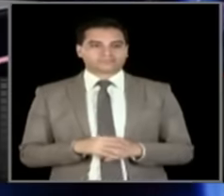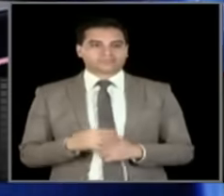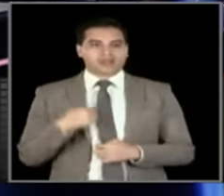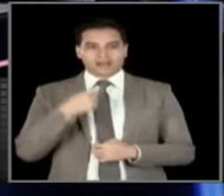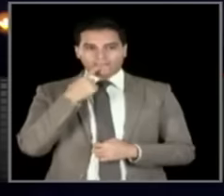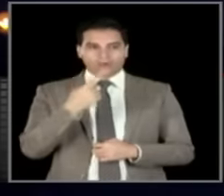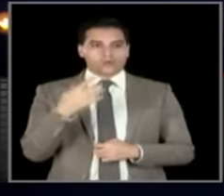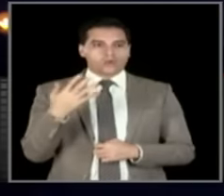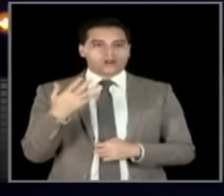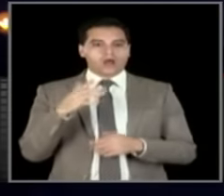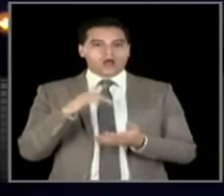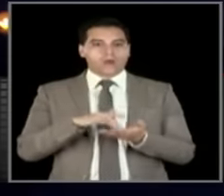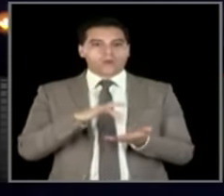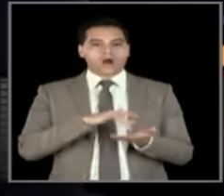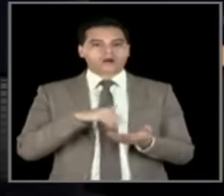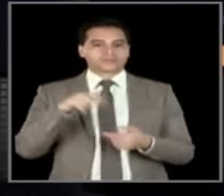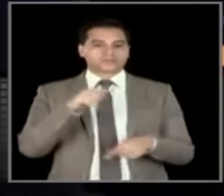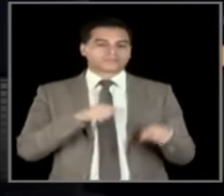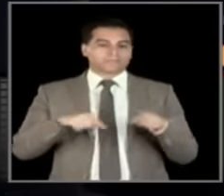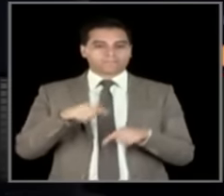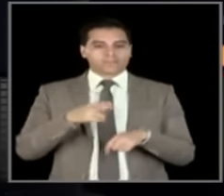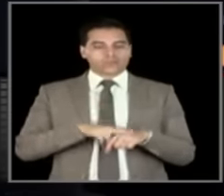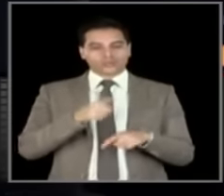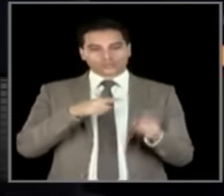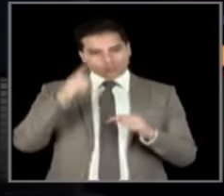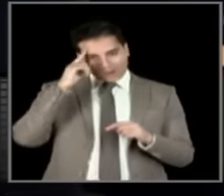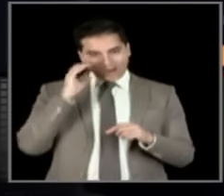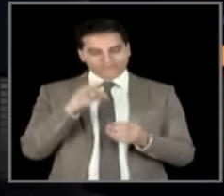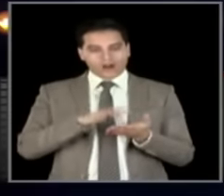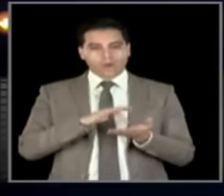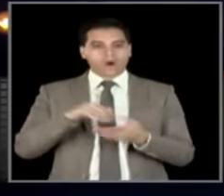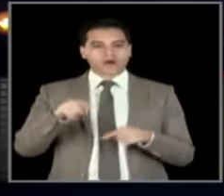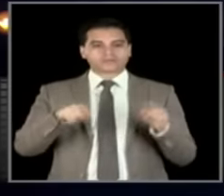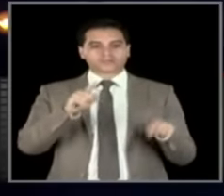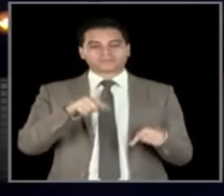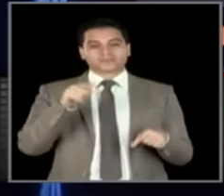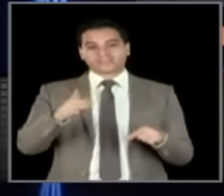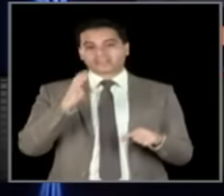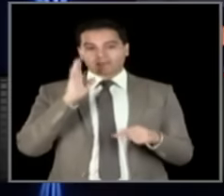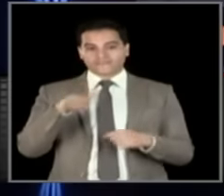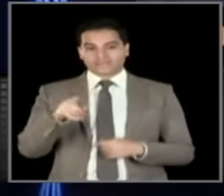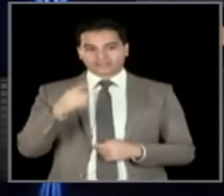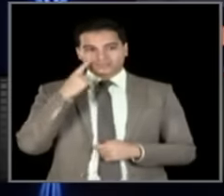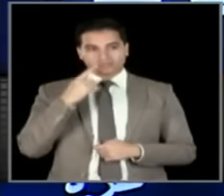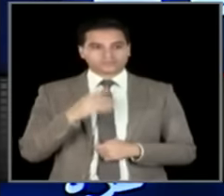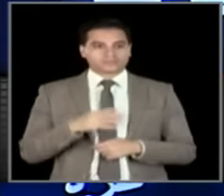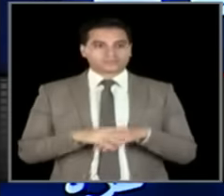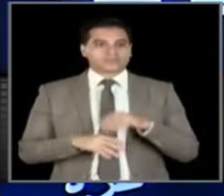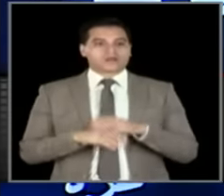بقول عواصم. أيوة. وإنتوا عارفين العواصم كلها، هرجع لكم. في إجابة؟